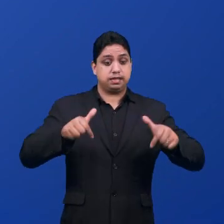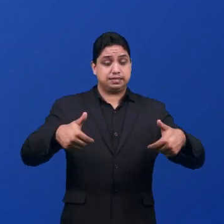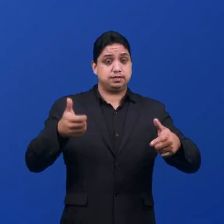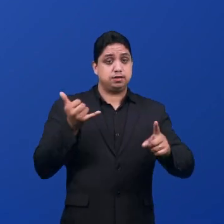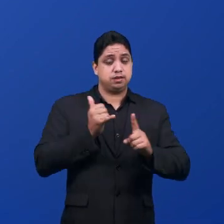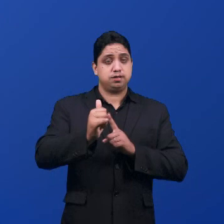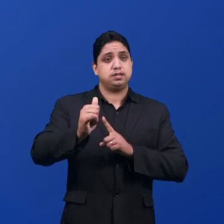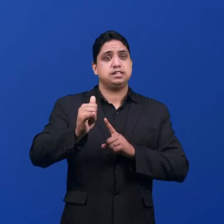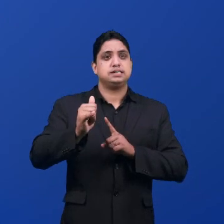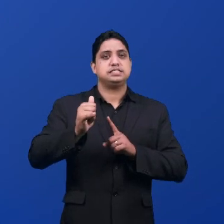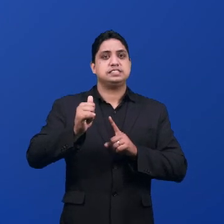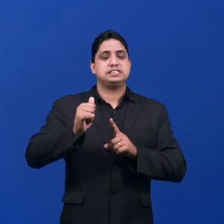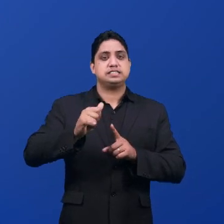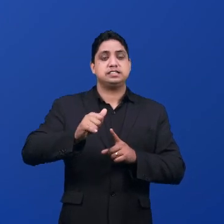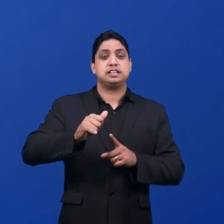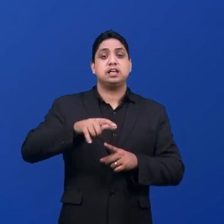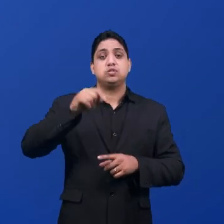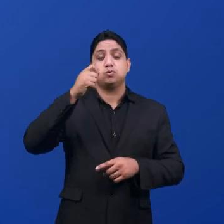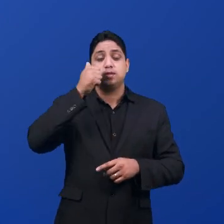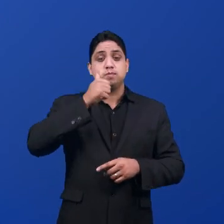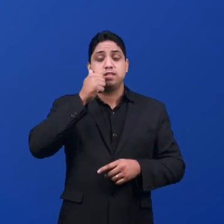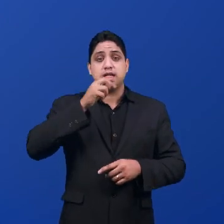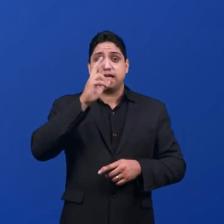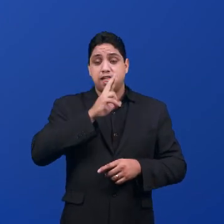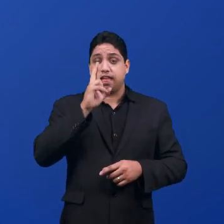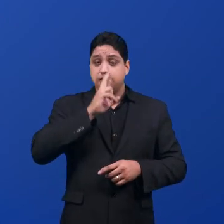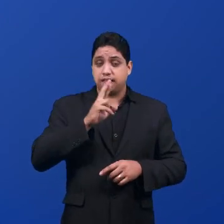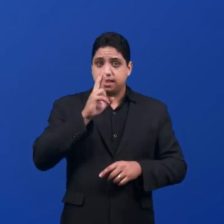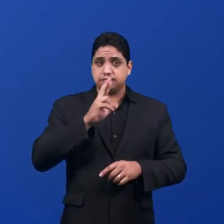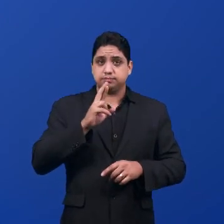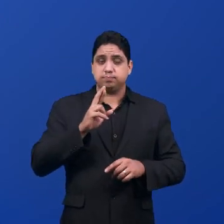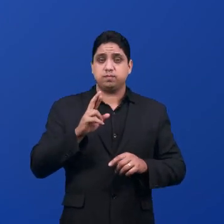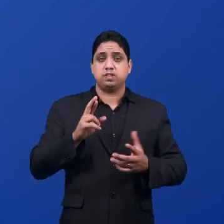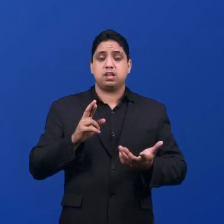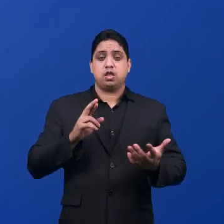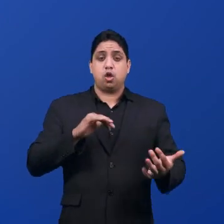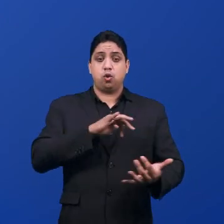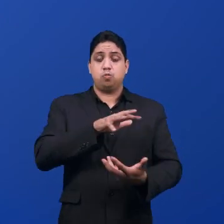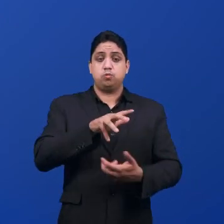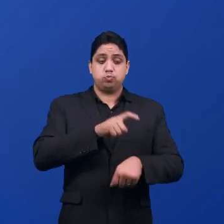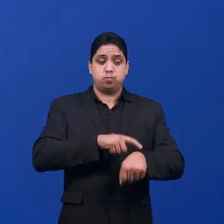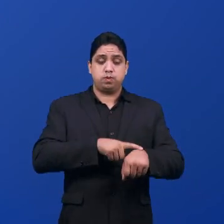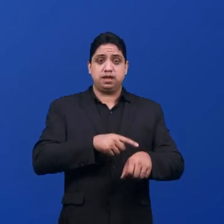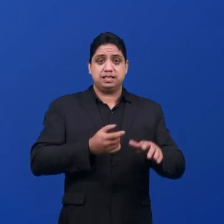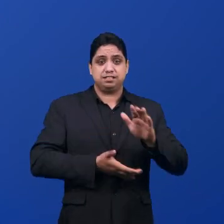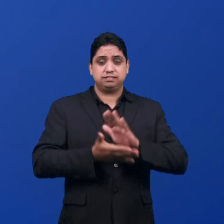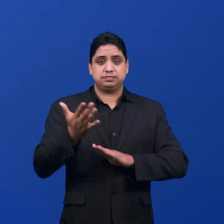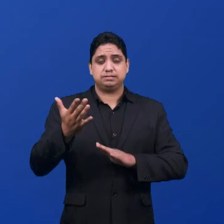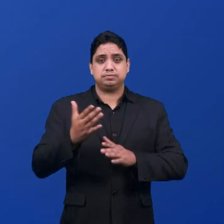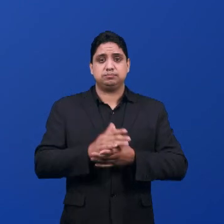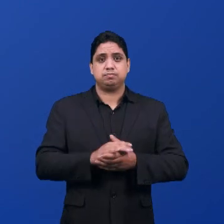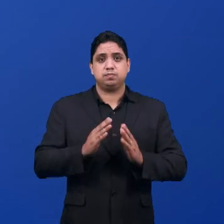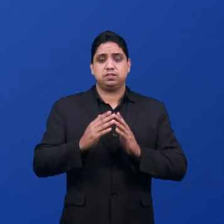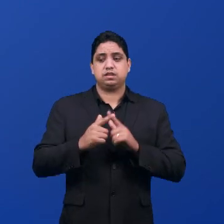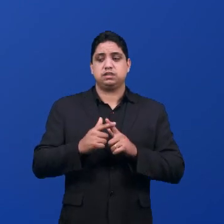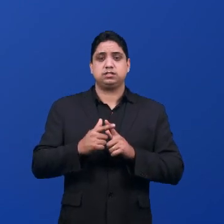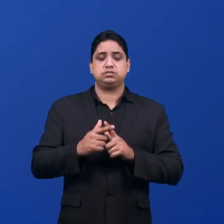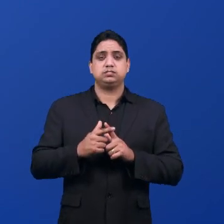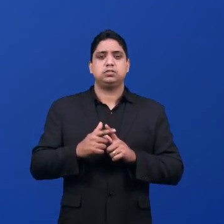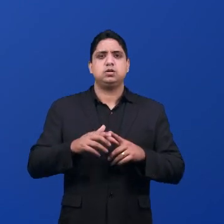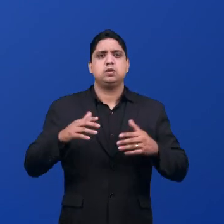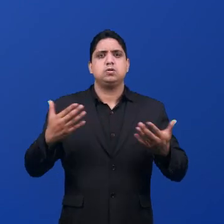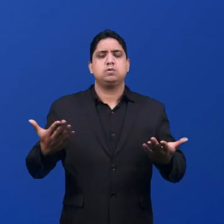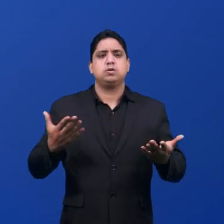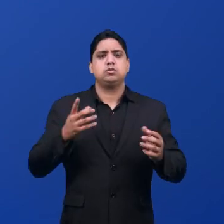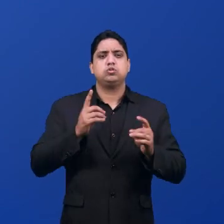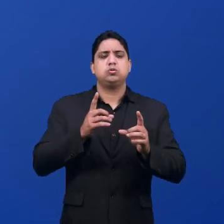une application prophétique de la décision prise par Rahab par rapport au monde au moment du départ de